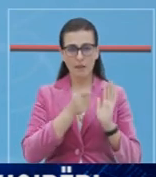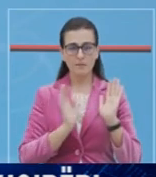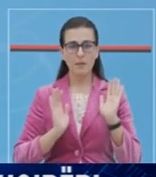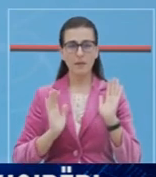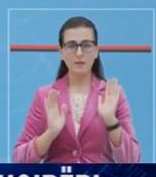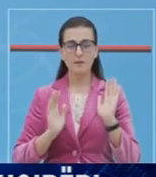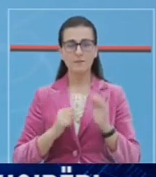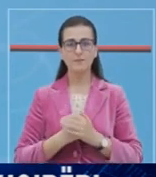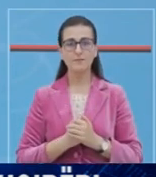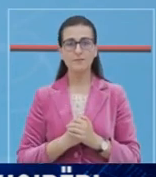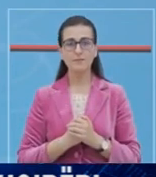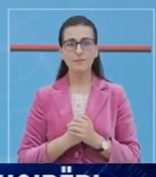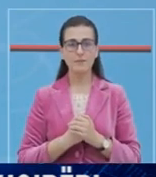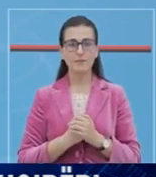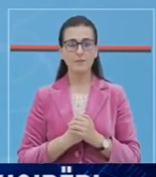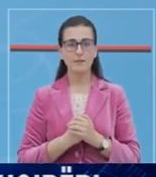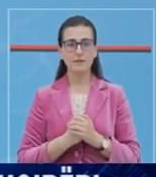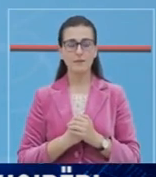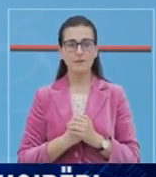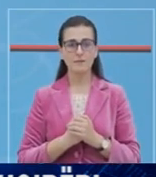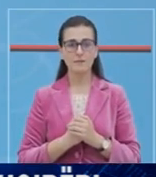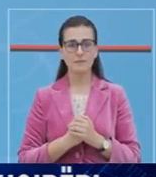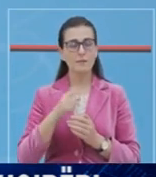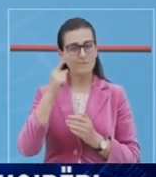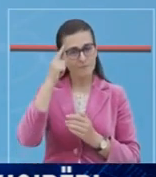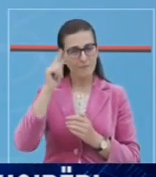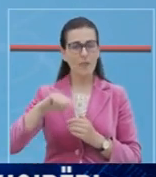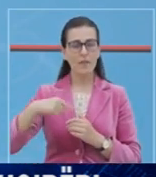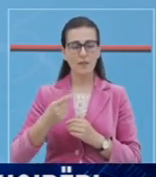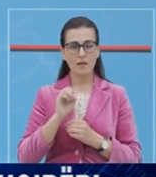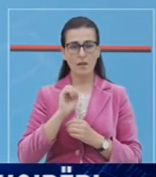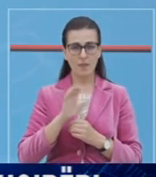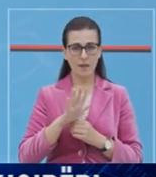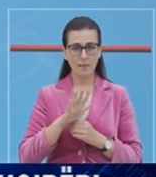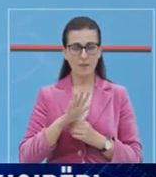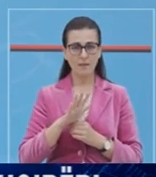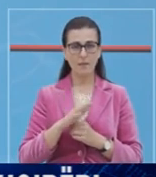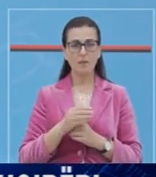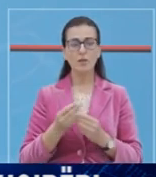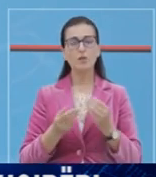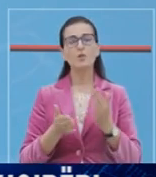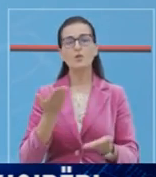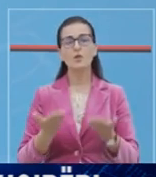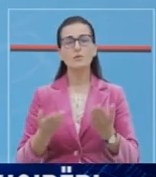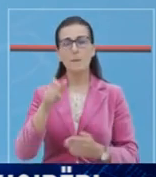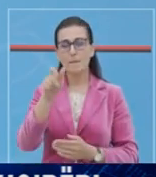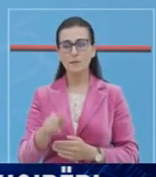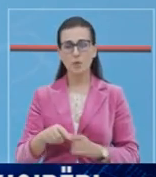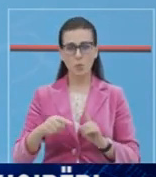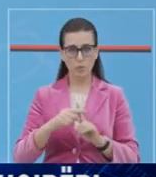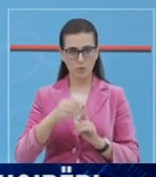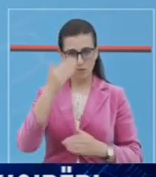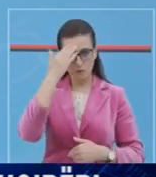nuk është mundur të ruhet distansa fizike. Kujtojmë edhe një herë, se gjithë rast i identifikuar